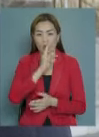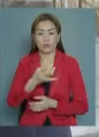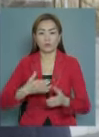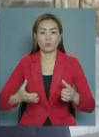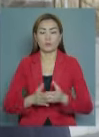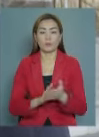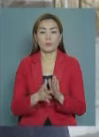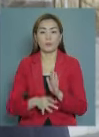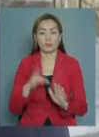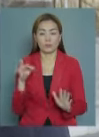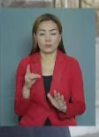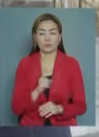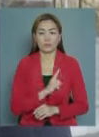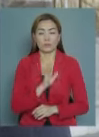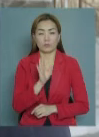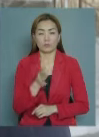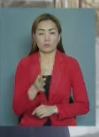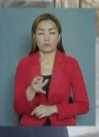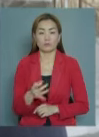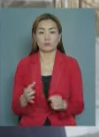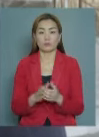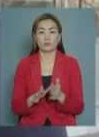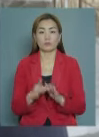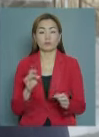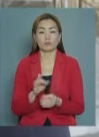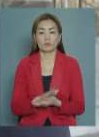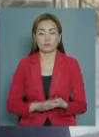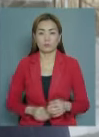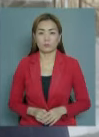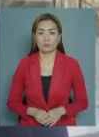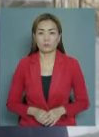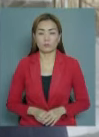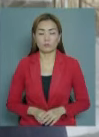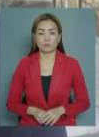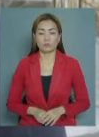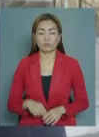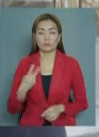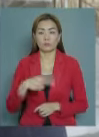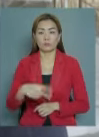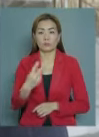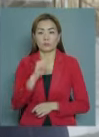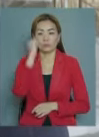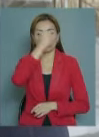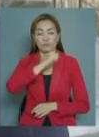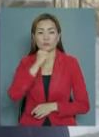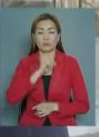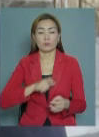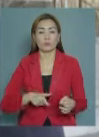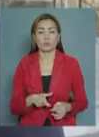мекеме анықталуы күтілуде. Мердігер мекеме анықталған соң 2022 жылы қондырылған